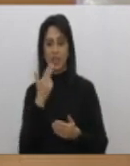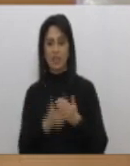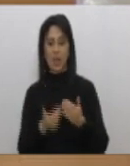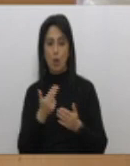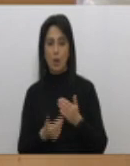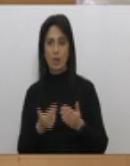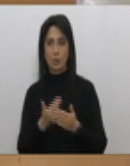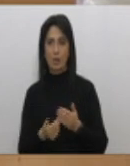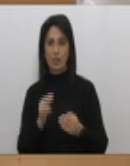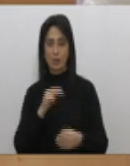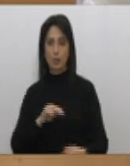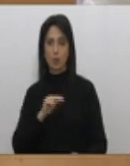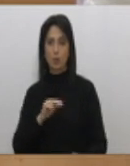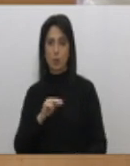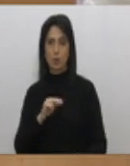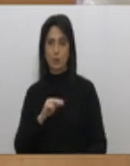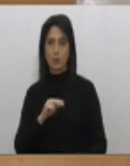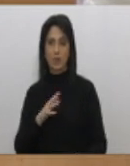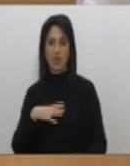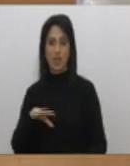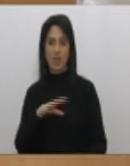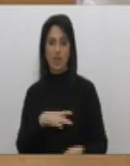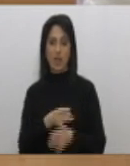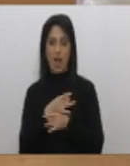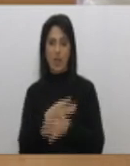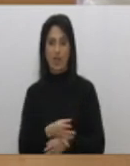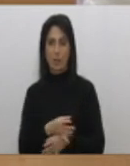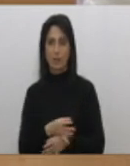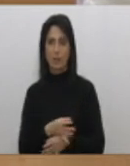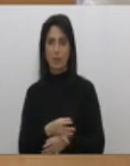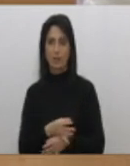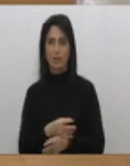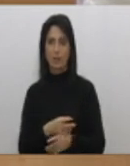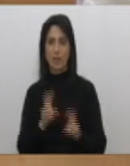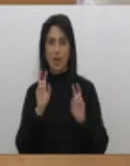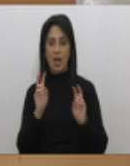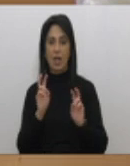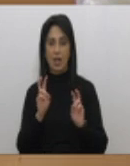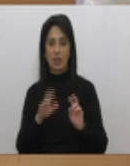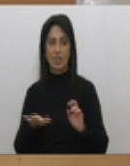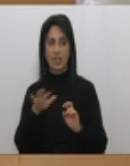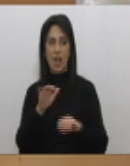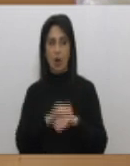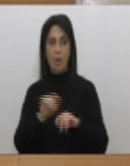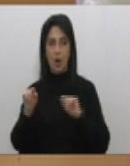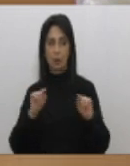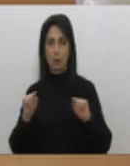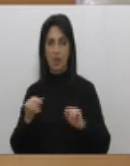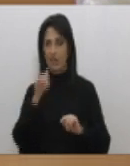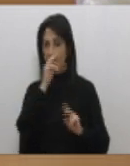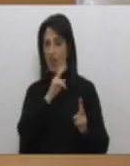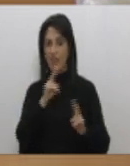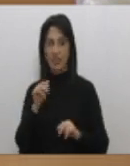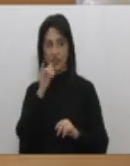წარუმატებელ მუშაობას და ქვეყნის გაღატაკებას ეგრეთ წოდებული საგარეო ფაქტორებით. ვერავინ